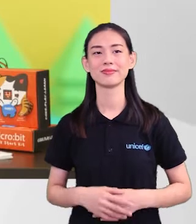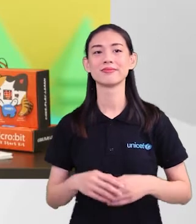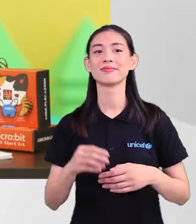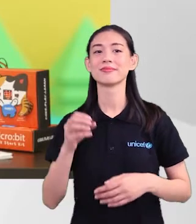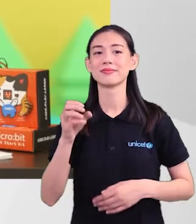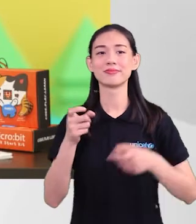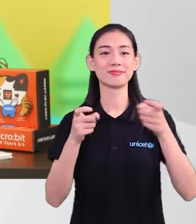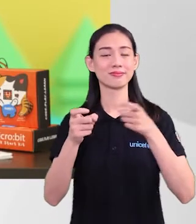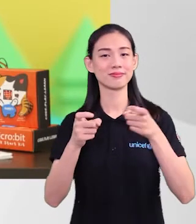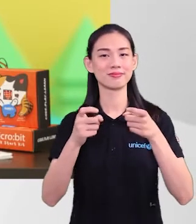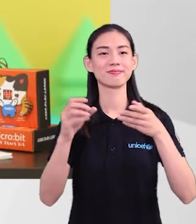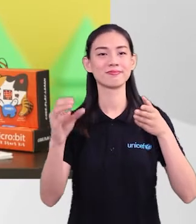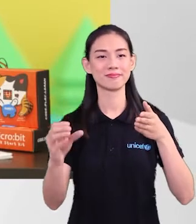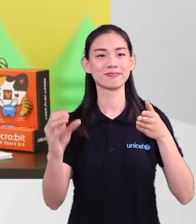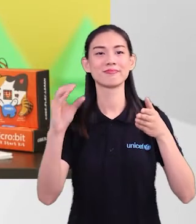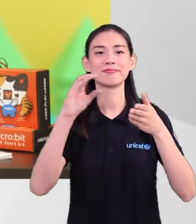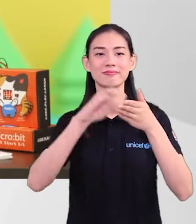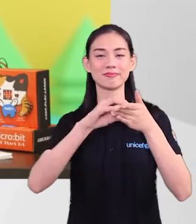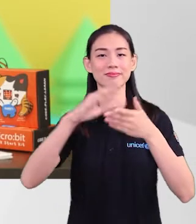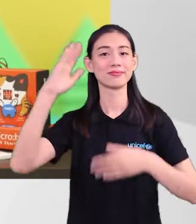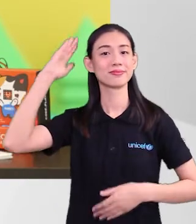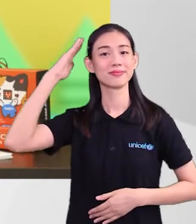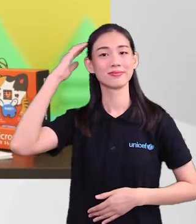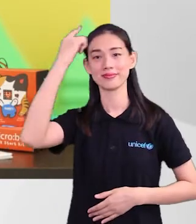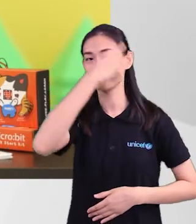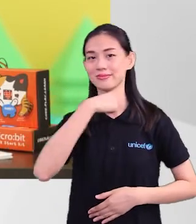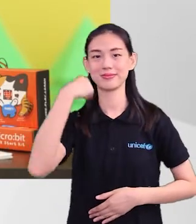Pasang lengan pada servo motor, tampal servo motor pada kepala singa.